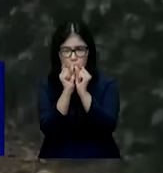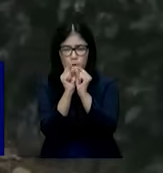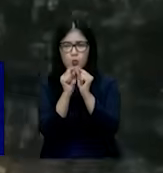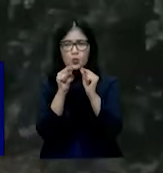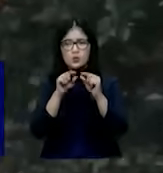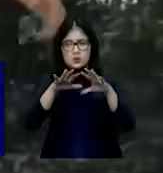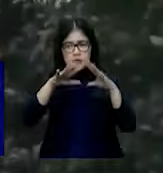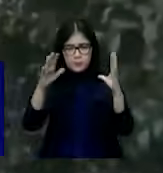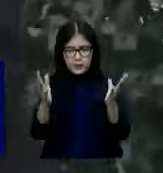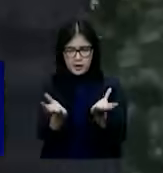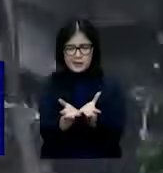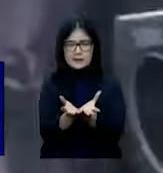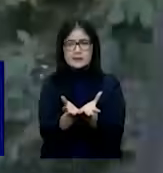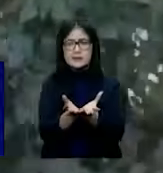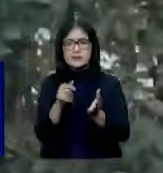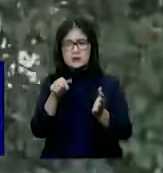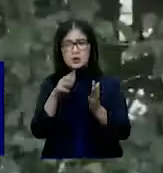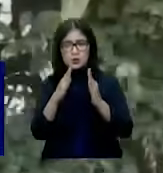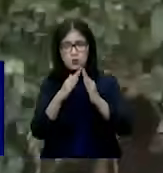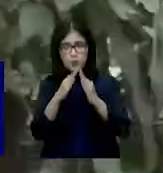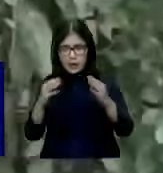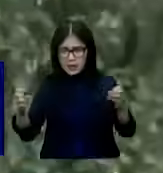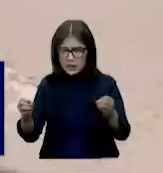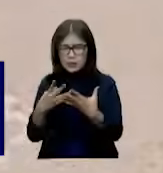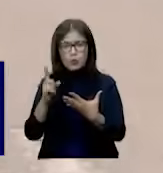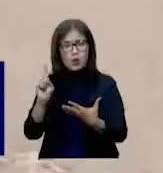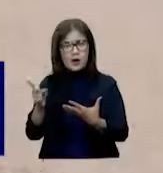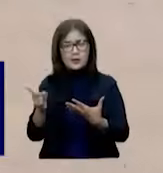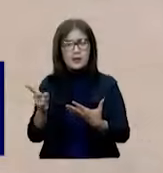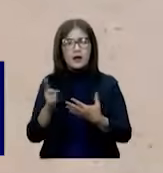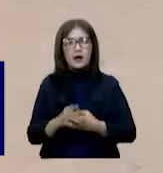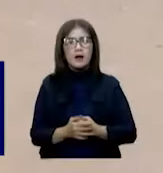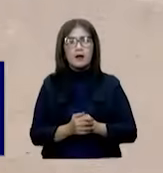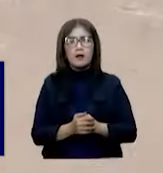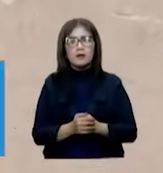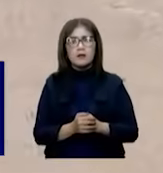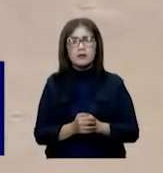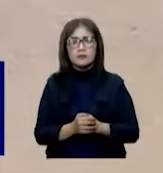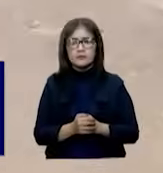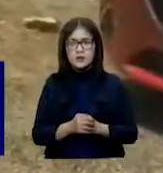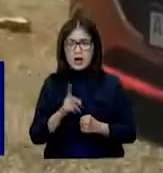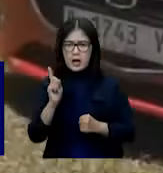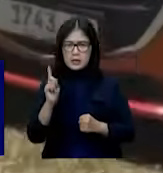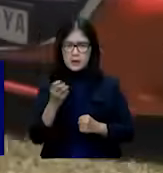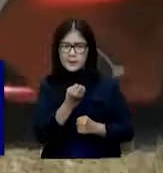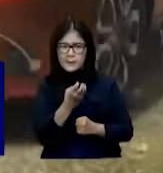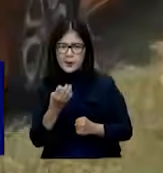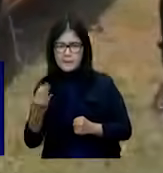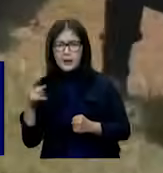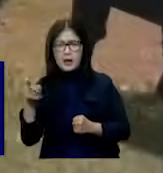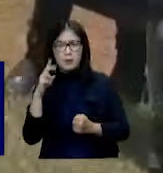peluru yang ditemukan di rumah terduga pelaku milik Haryanto. Dan juga menemukan sejumlah alat bukti